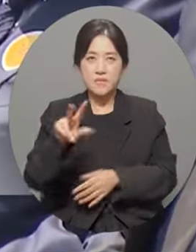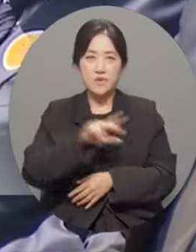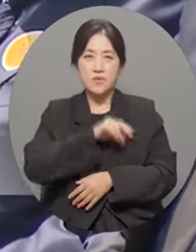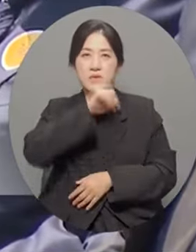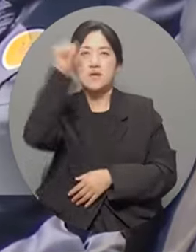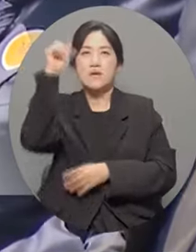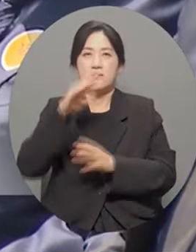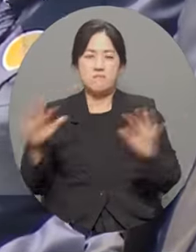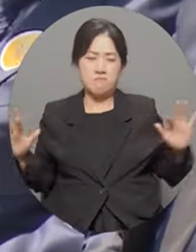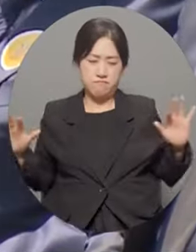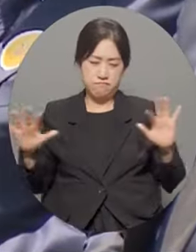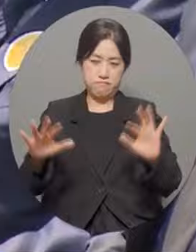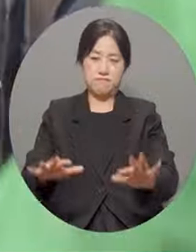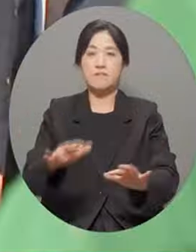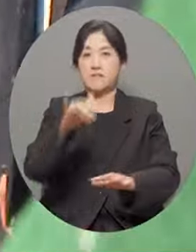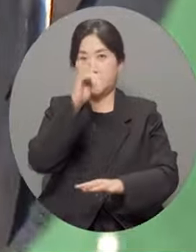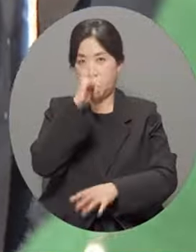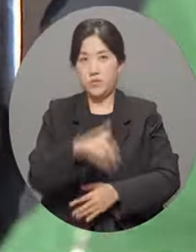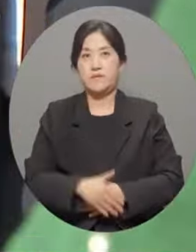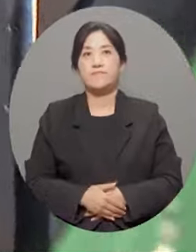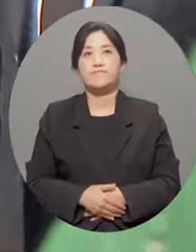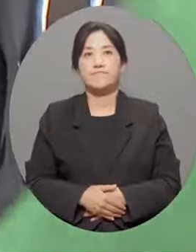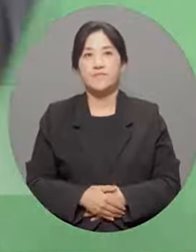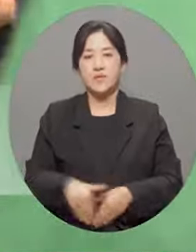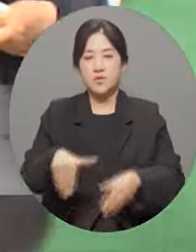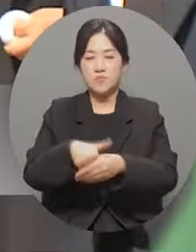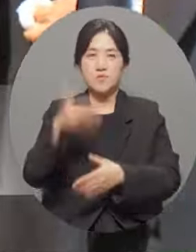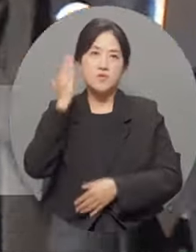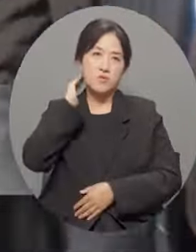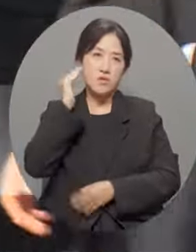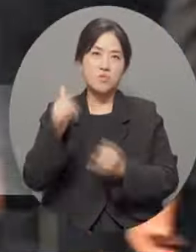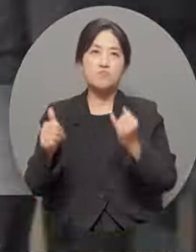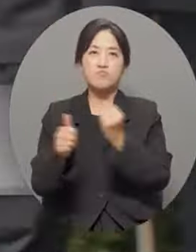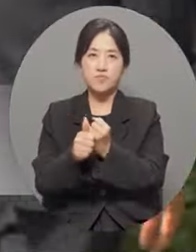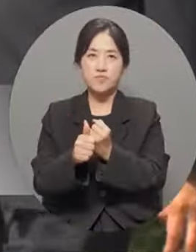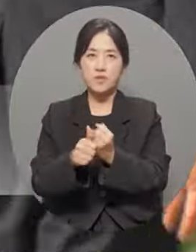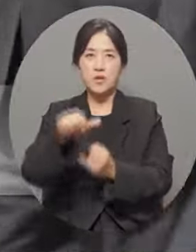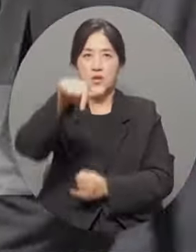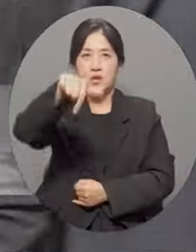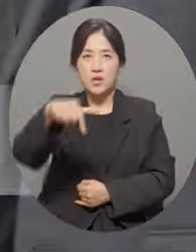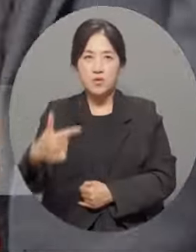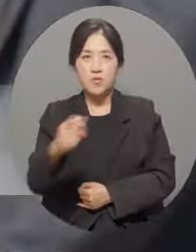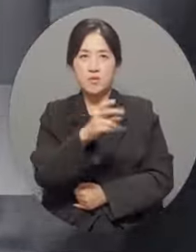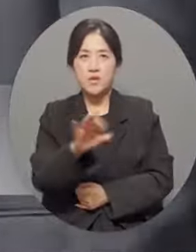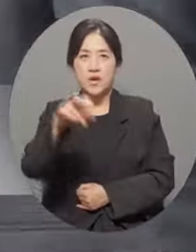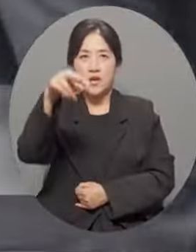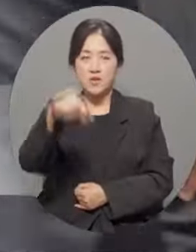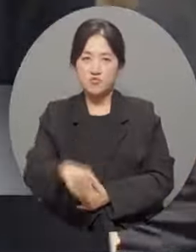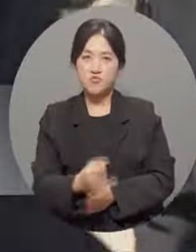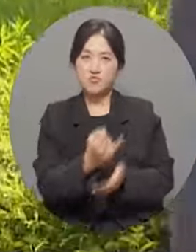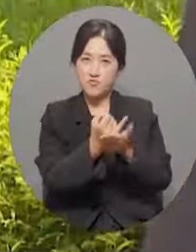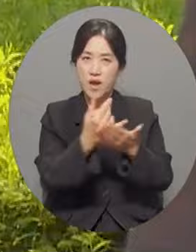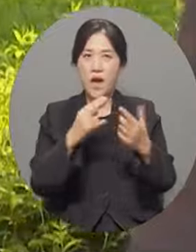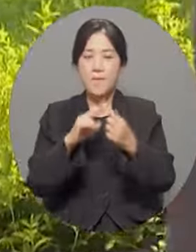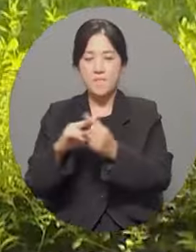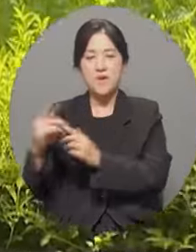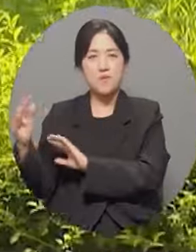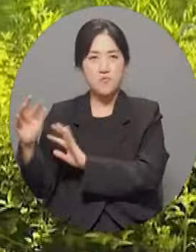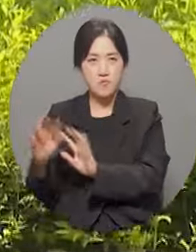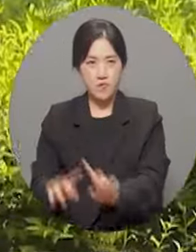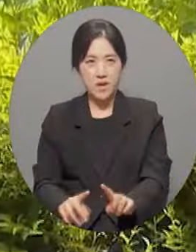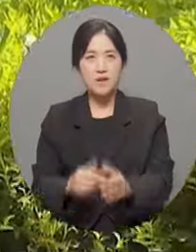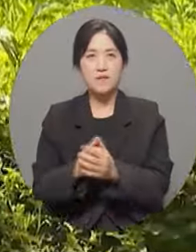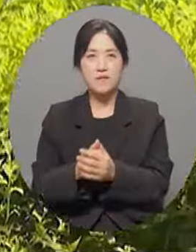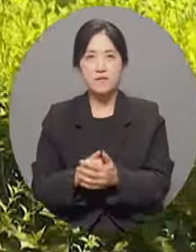당선자들도 대거 참석했습니다. 문재인 전 대통령 부부는 권양숙 여사와 함께 추도식장을 찾았고 사면